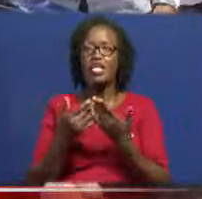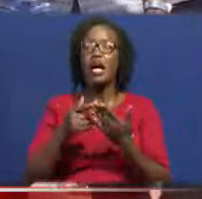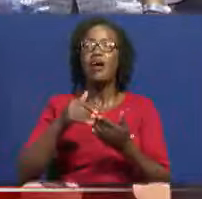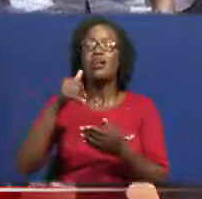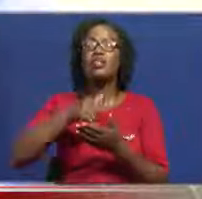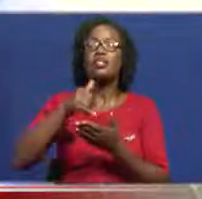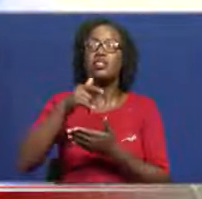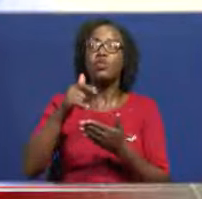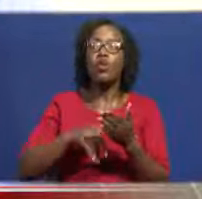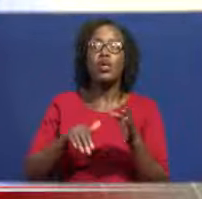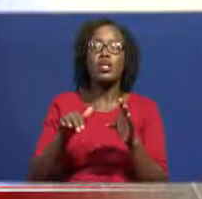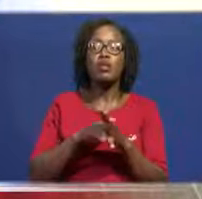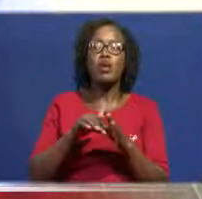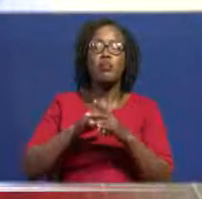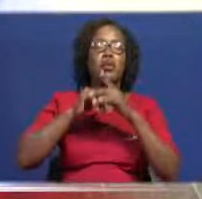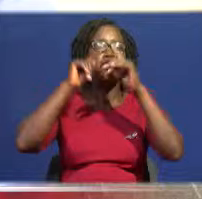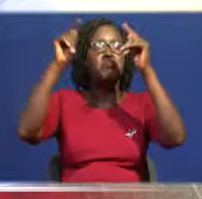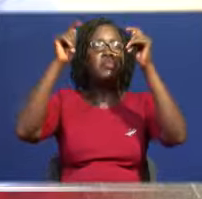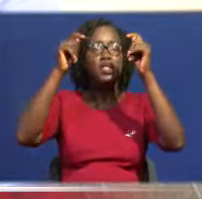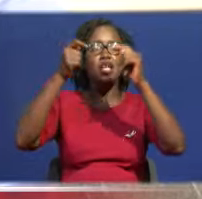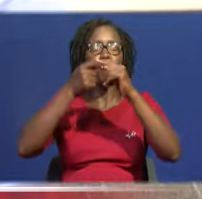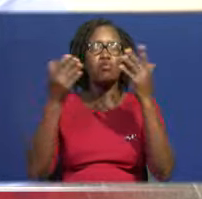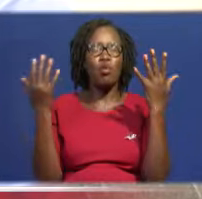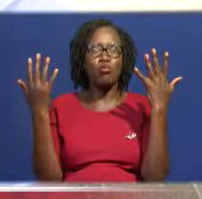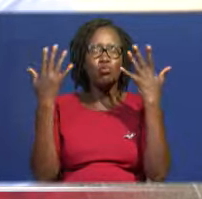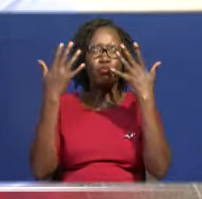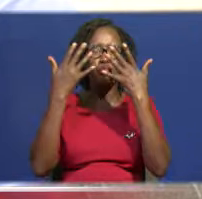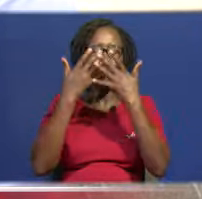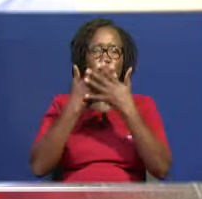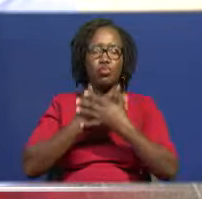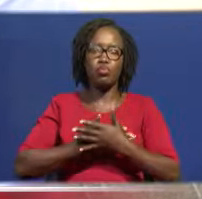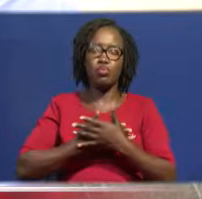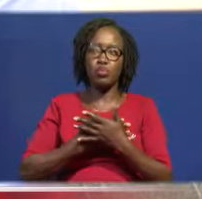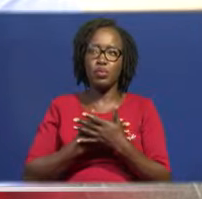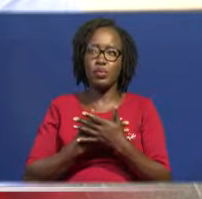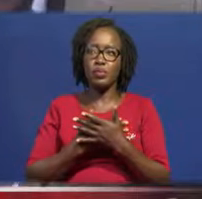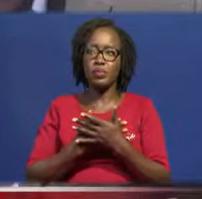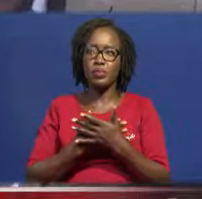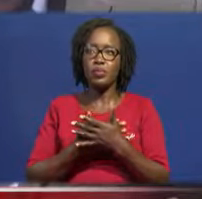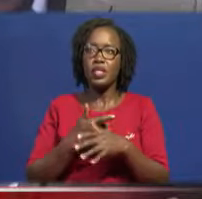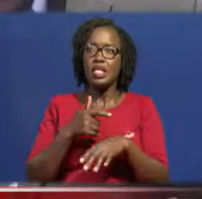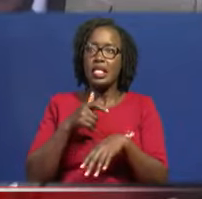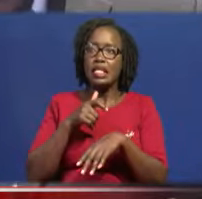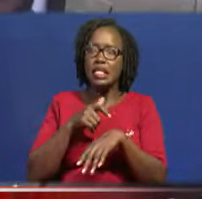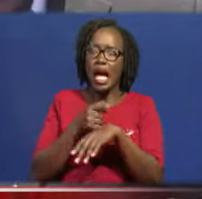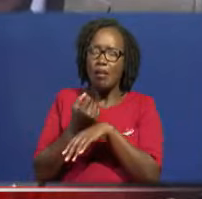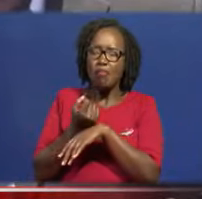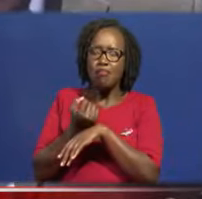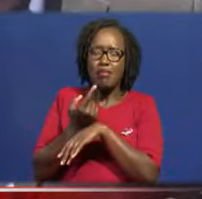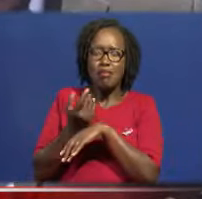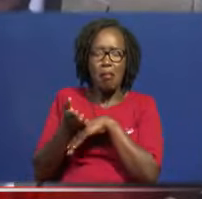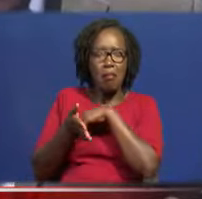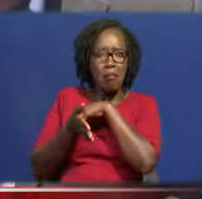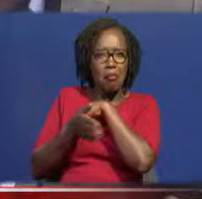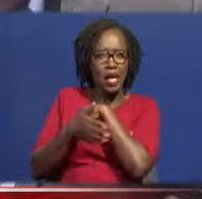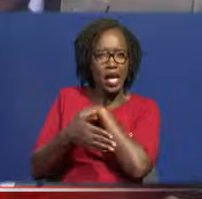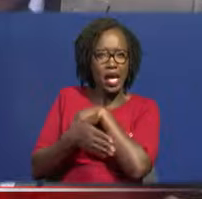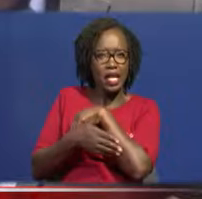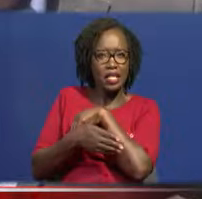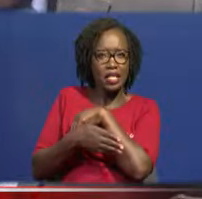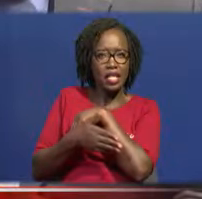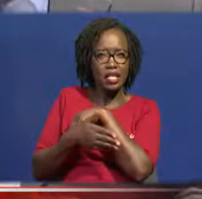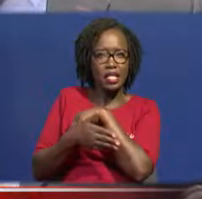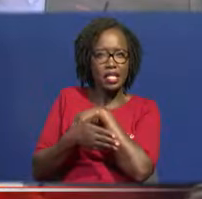kinasisitiza kuwa wanachama wake watagoma kuanzia leo usiku wa manane. When the clock ticks midnight